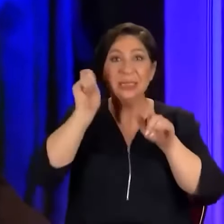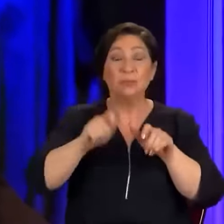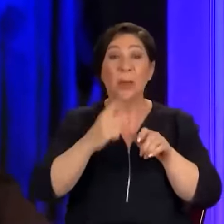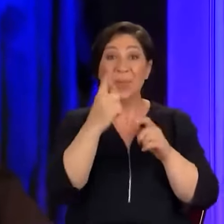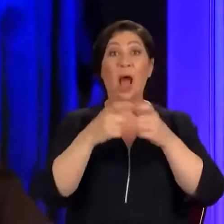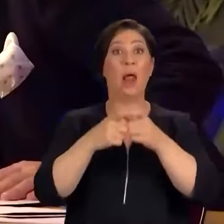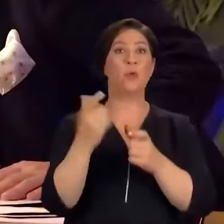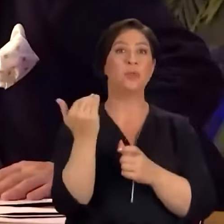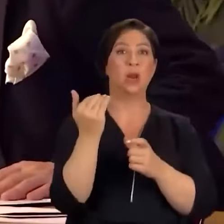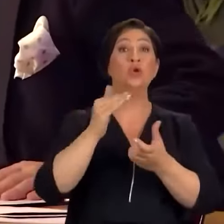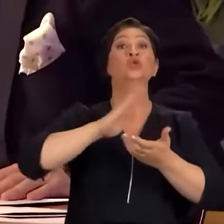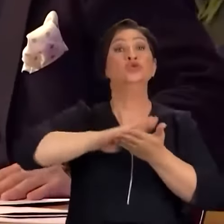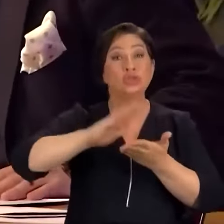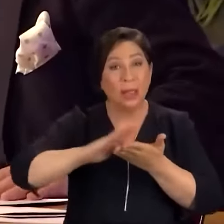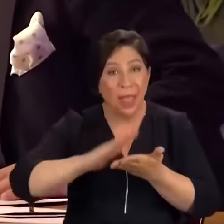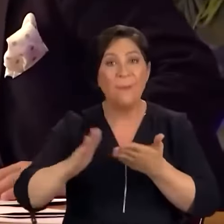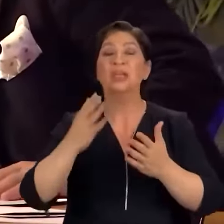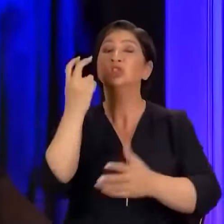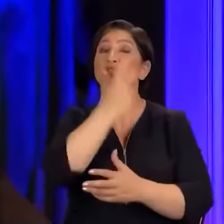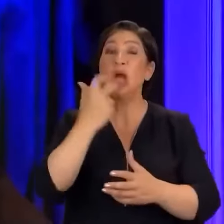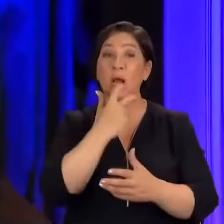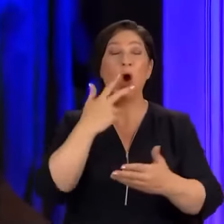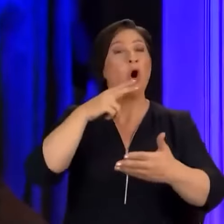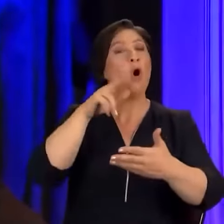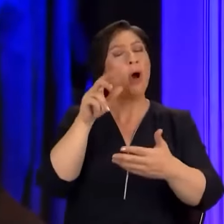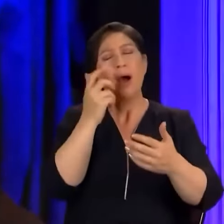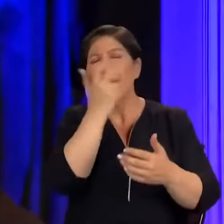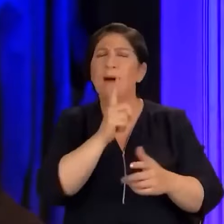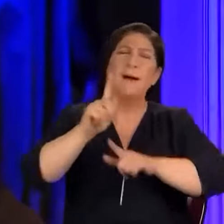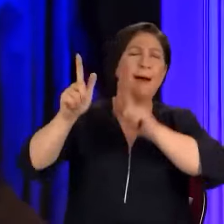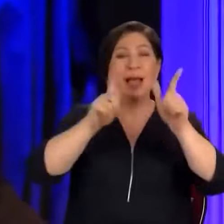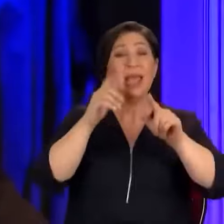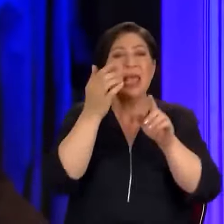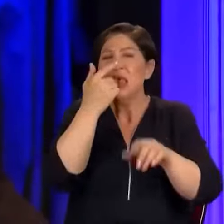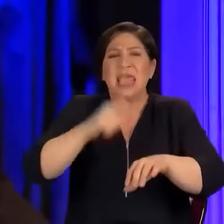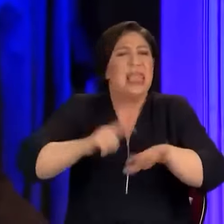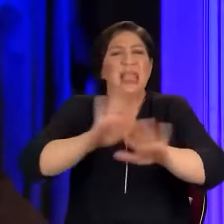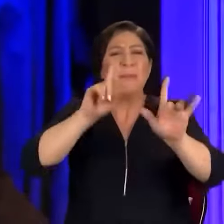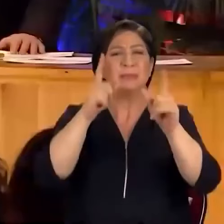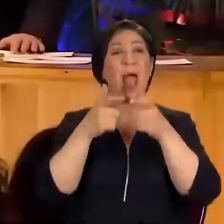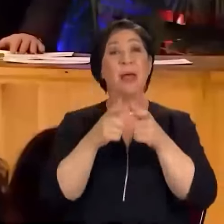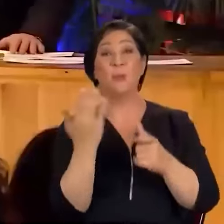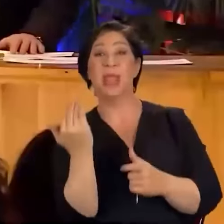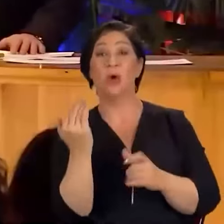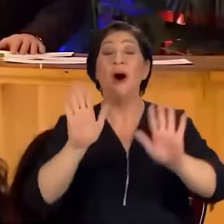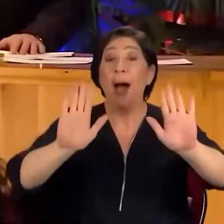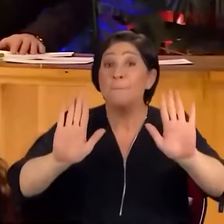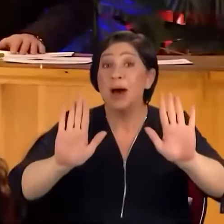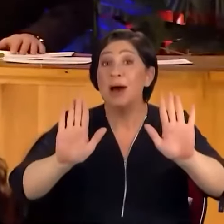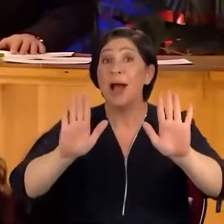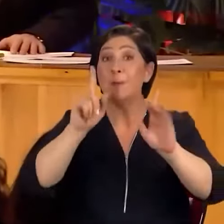geliyor. Gerek düzenlemeler açısından, gerek şarkıların okumaları açısından inanılmaz bir albüm geliyor. Fakat eyvallah abi.